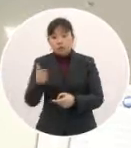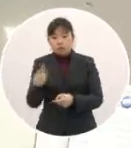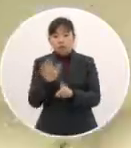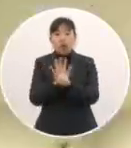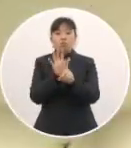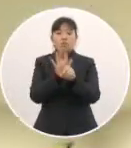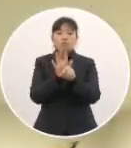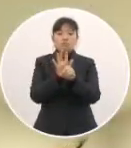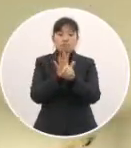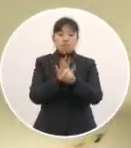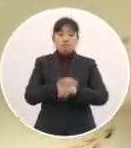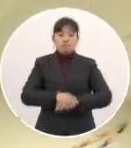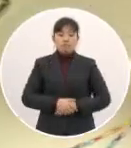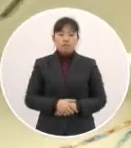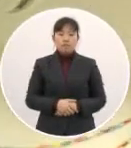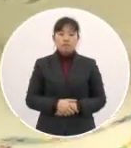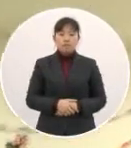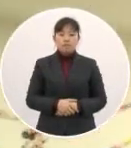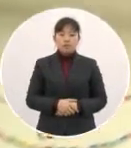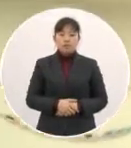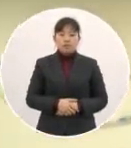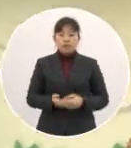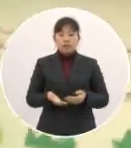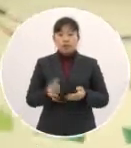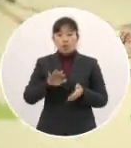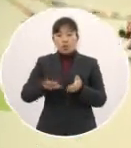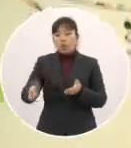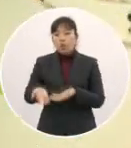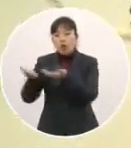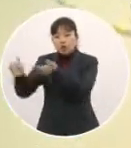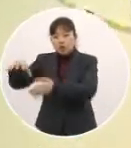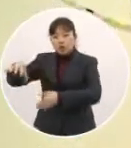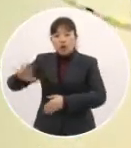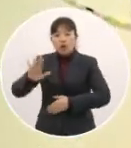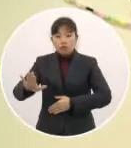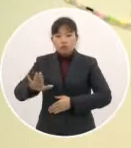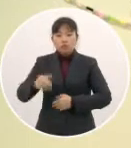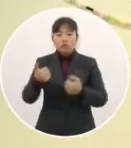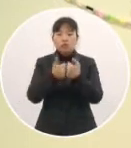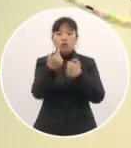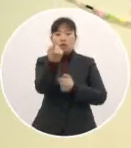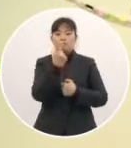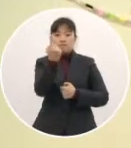ていただいてるんですよ。託児もあるのでお気軽にご相談ください。